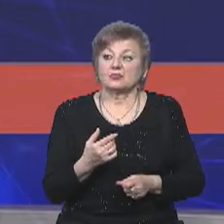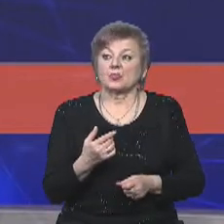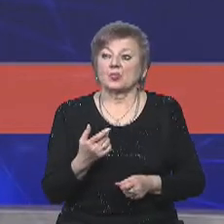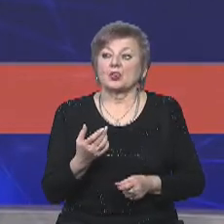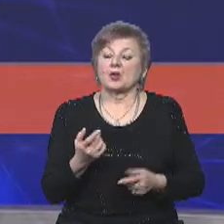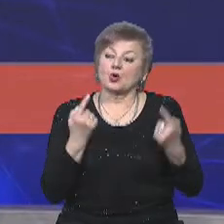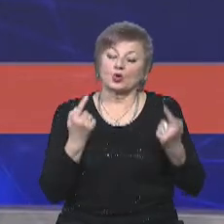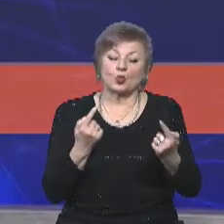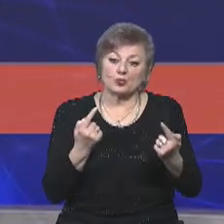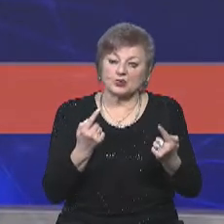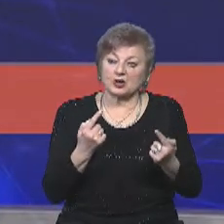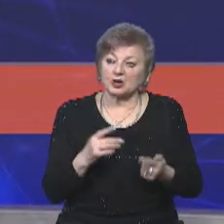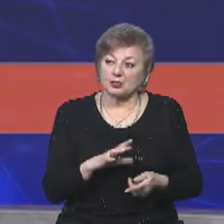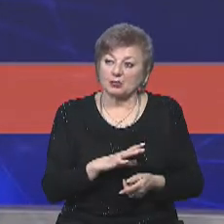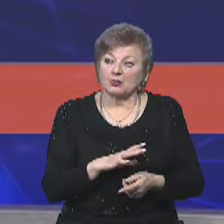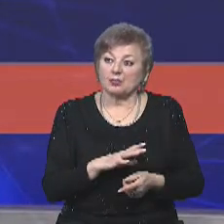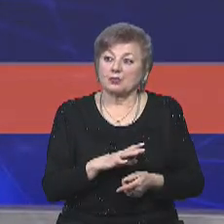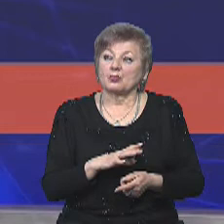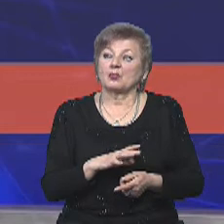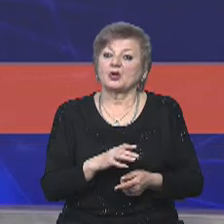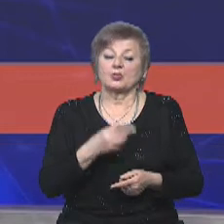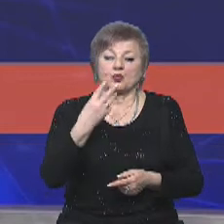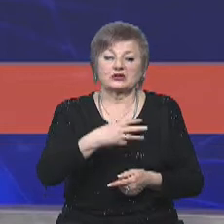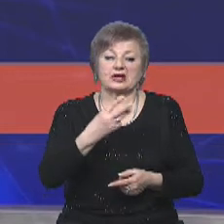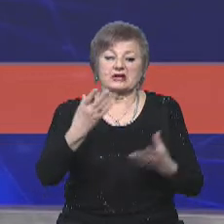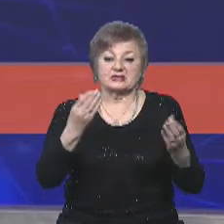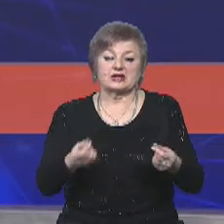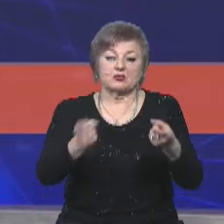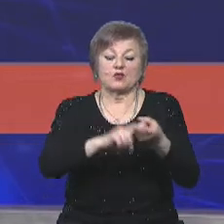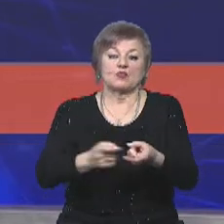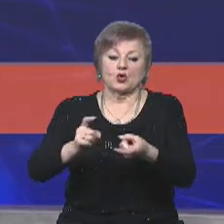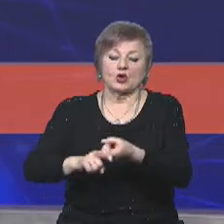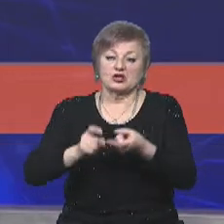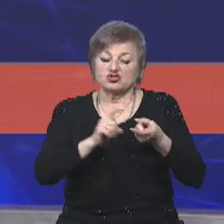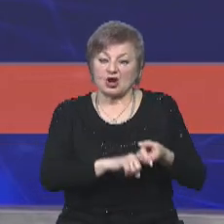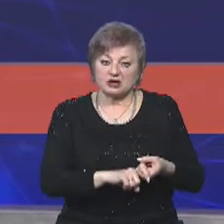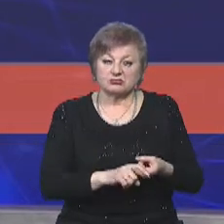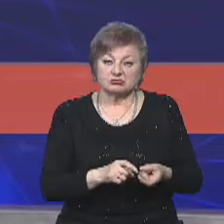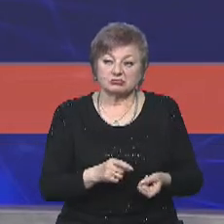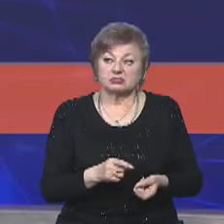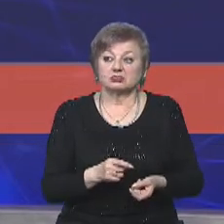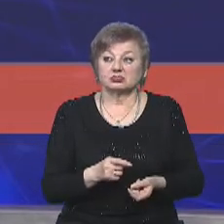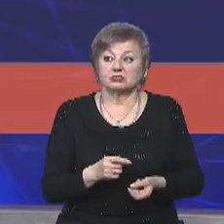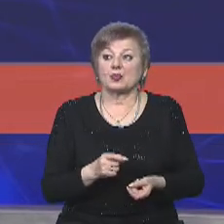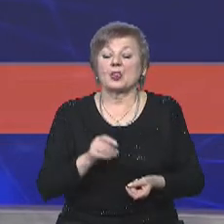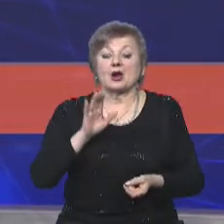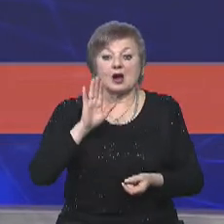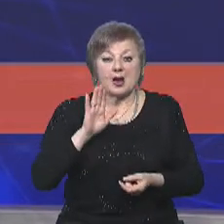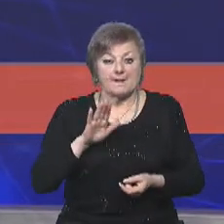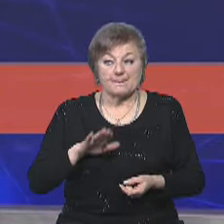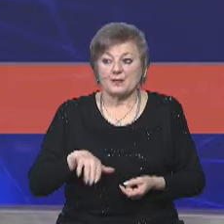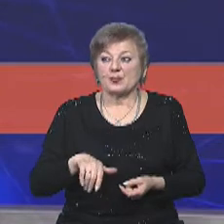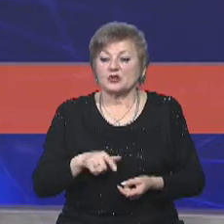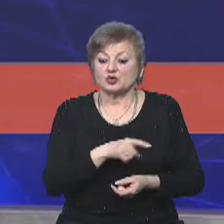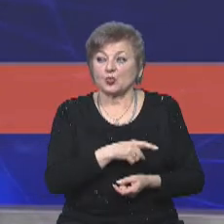несколько крупных было, которые отключали по 30 домов. Это было в Александровском районе, в Заводском районе. Вот. Потом,